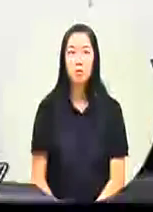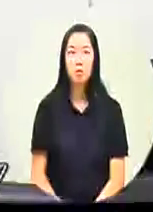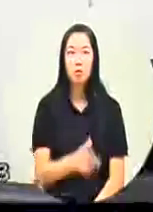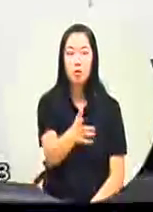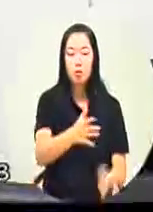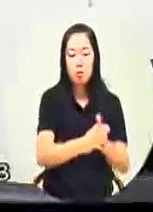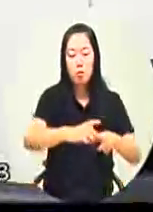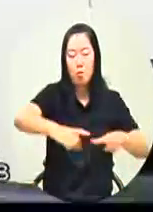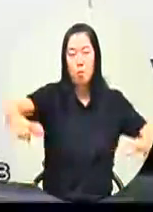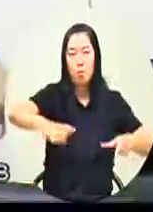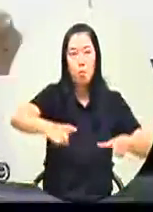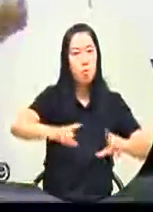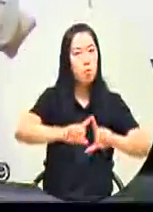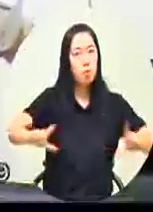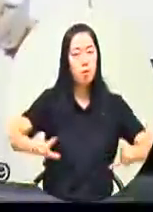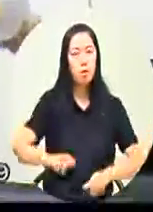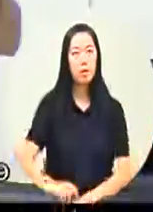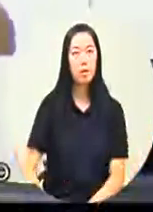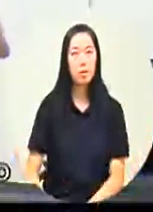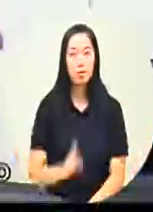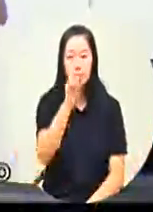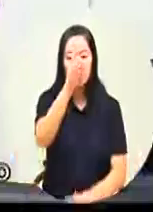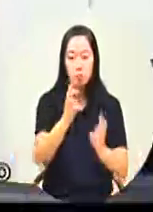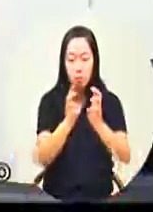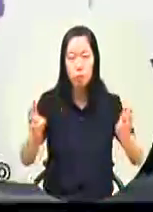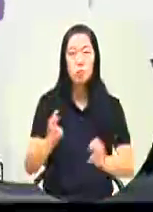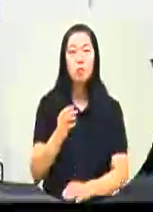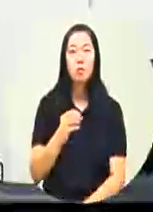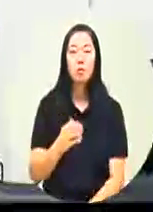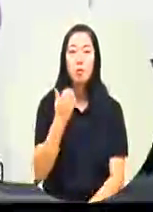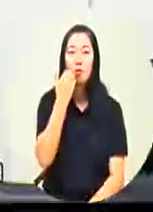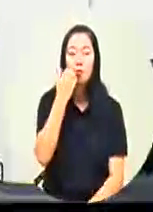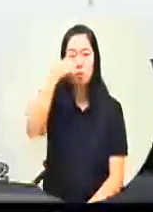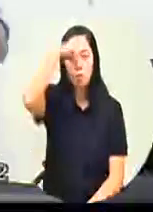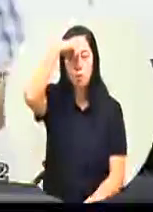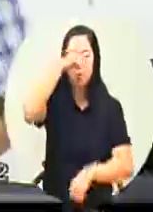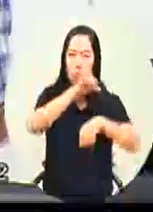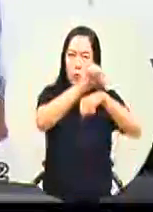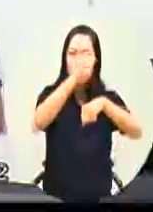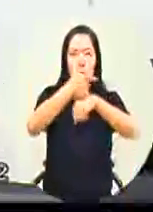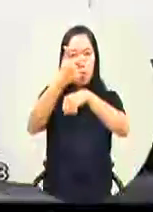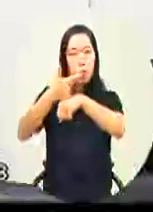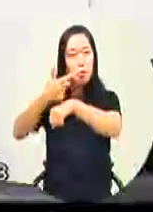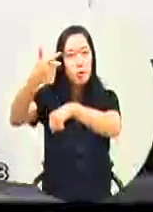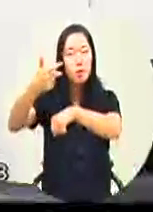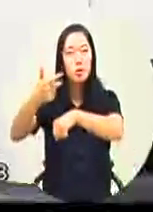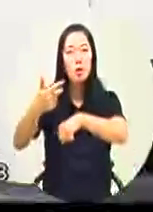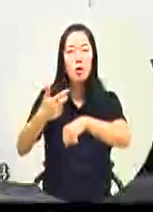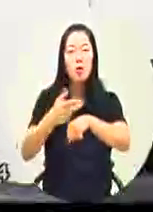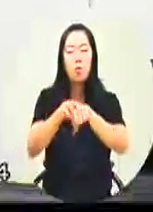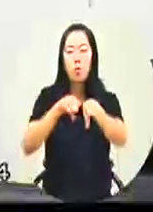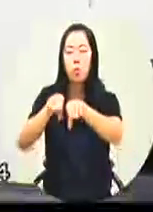浅，只有一个线。到如果下午5、6点、6、7点的时候，